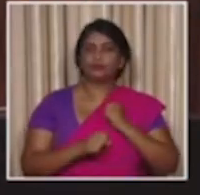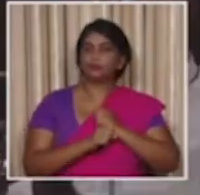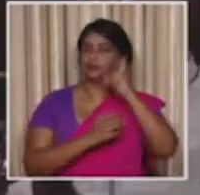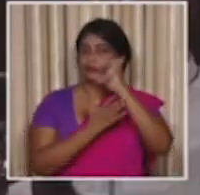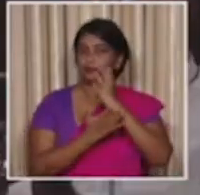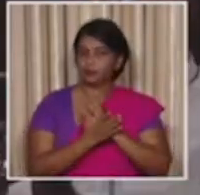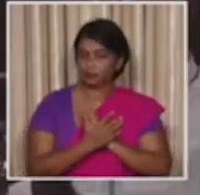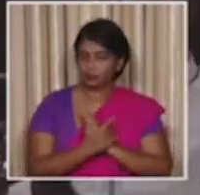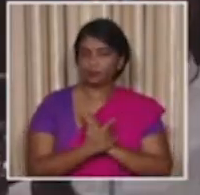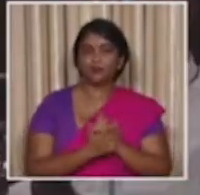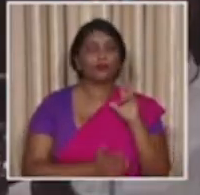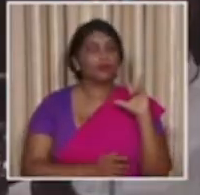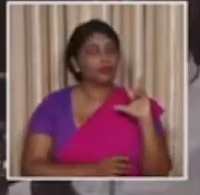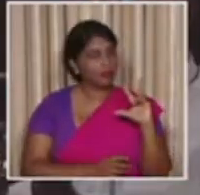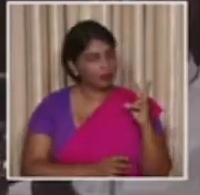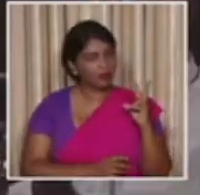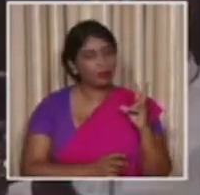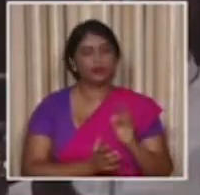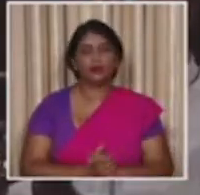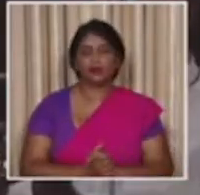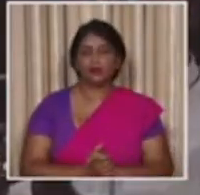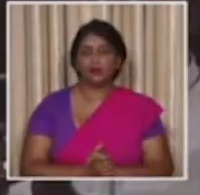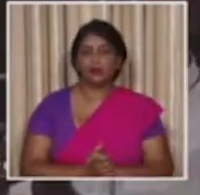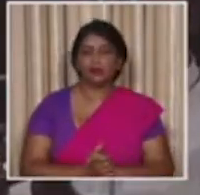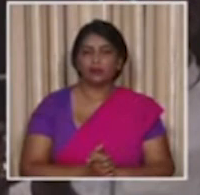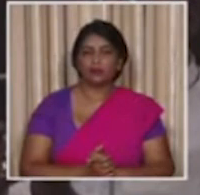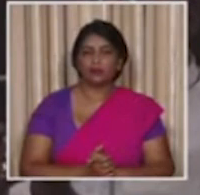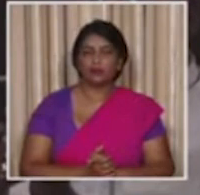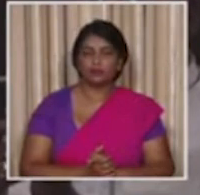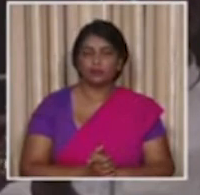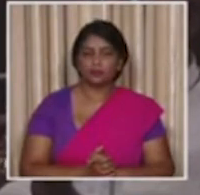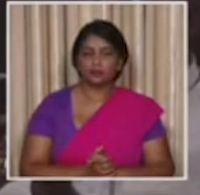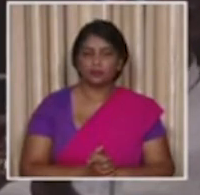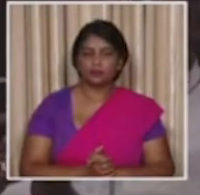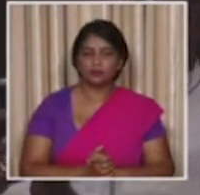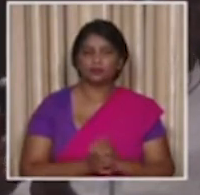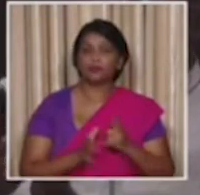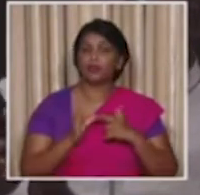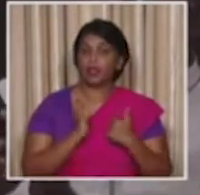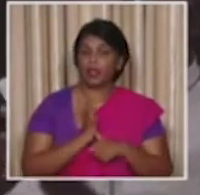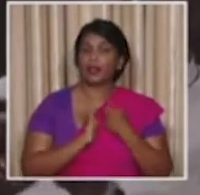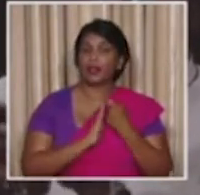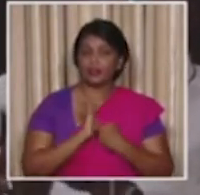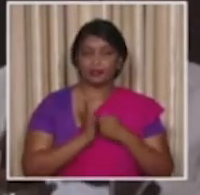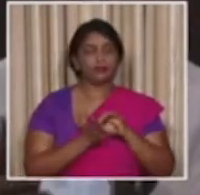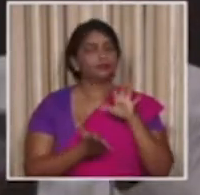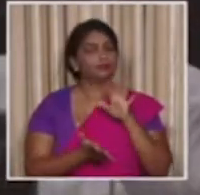ව්‍යවස්ථාවේ 80 වෙනි වගන්තිය සඳහන් වන්නේ 50 කෙටුම් පොතක් නීතිය බවට